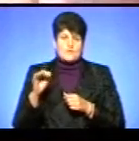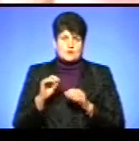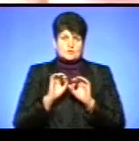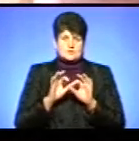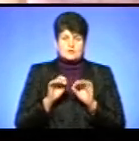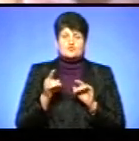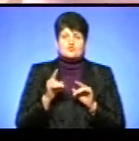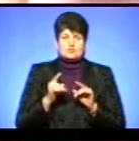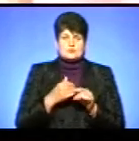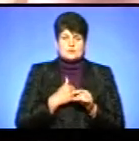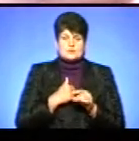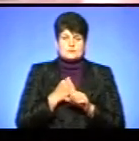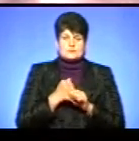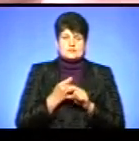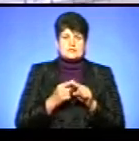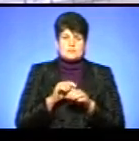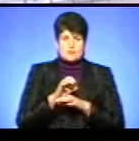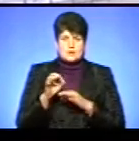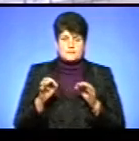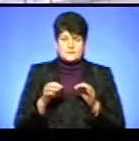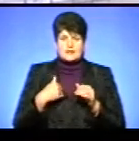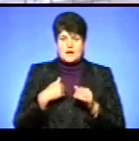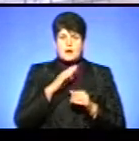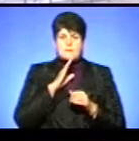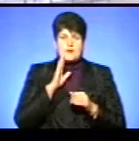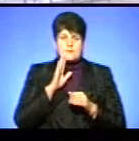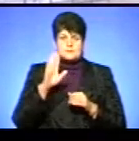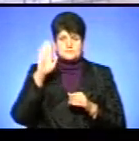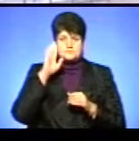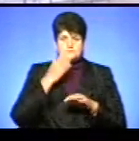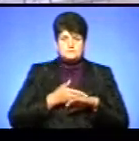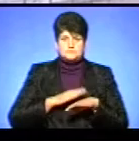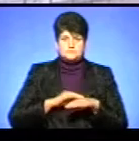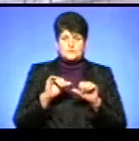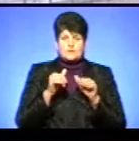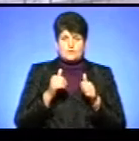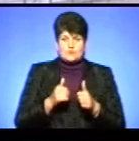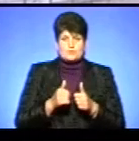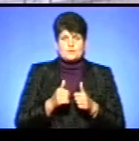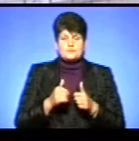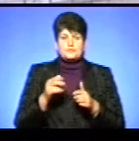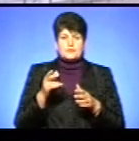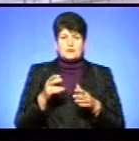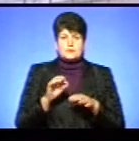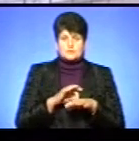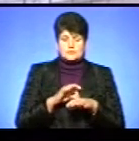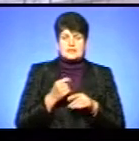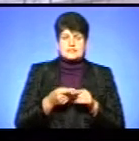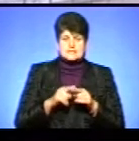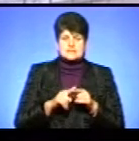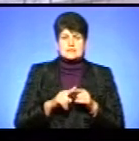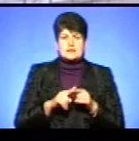розповідає, чому ініціювала такий проект. Я мама хлопчика з важкою формою інвалідності, і власне це мене спонукало